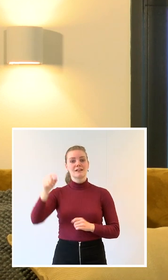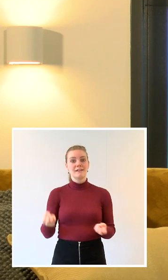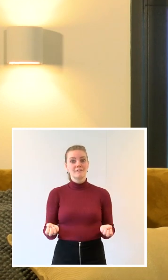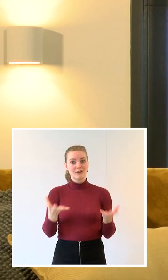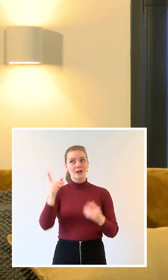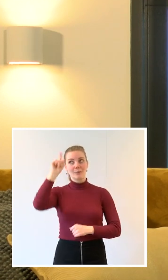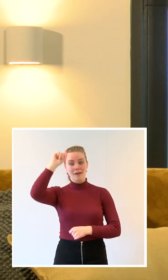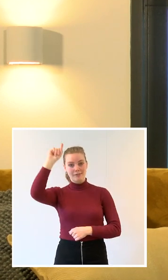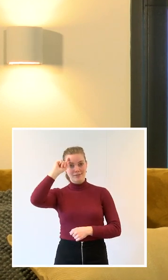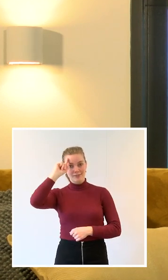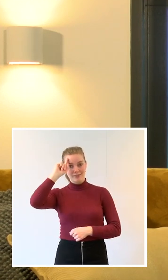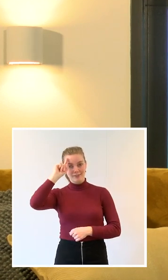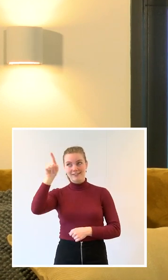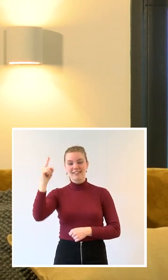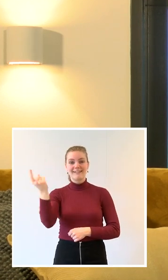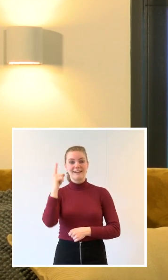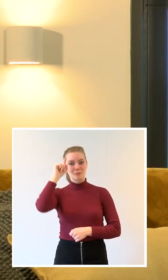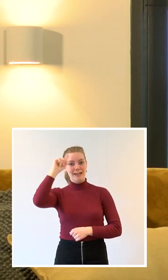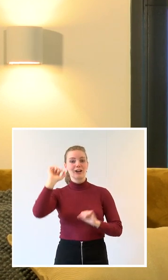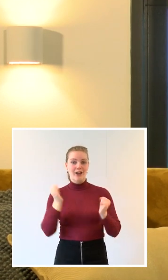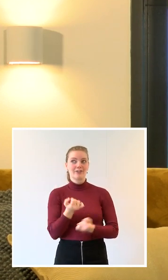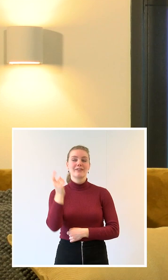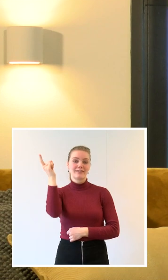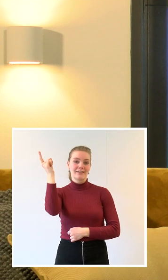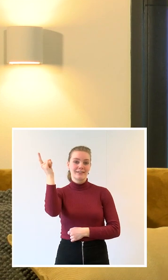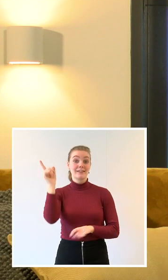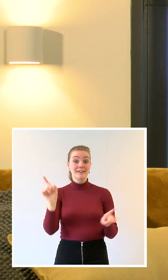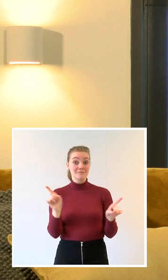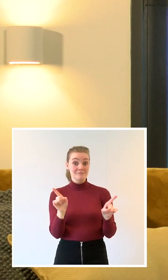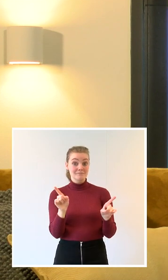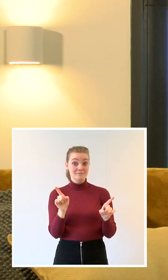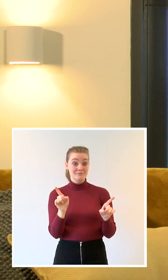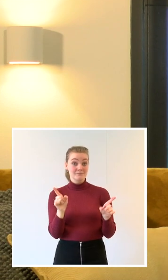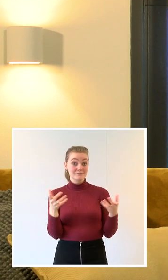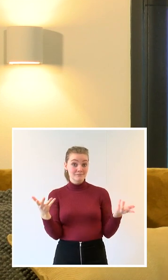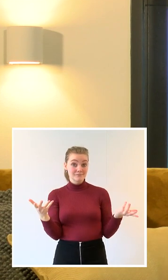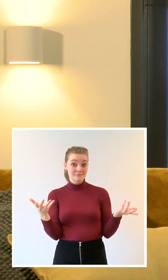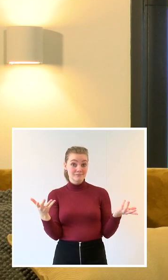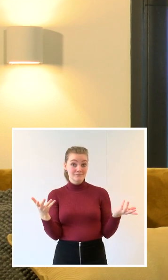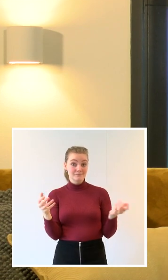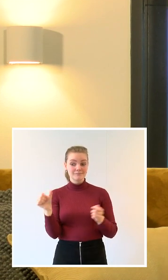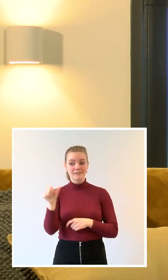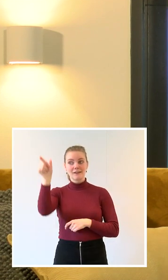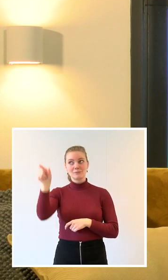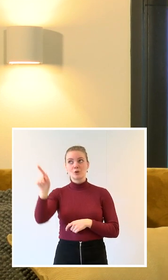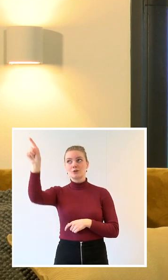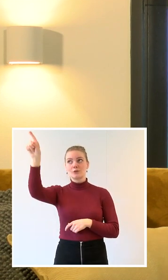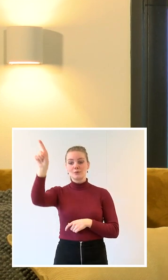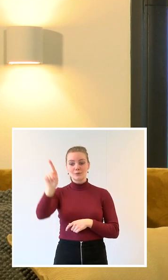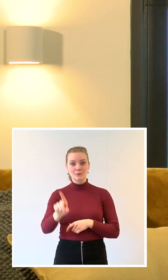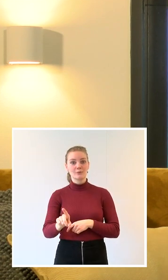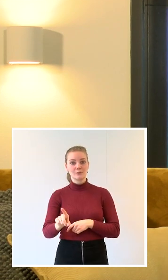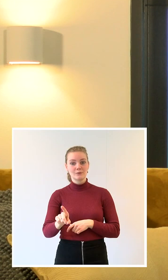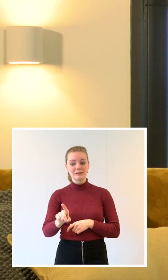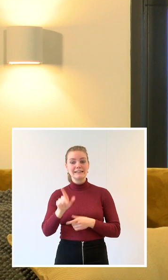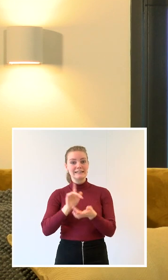kan bedenken. Namelijk dat hij iemand anders heeft gezonden. Jezus zelf.